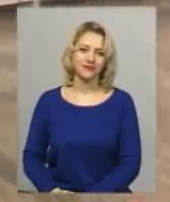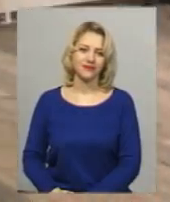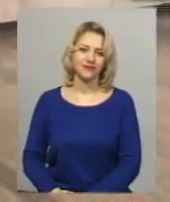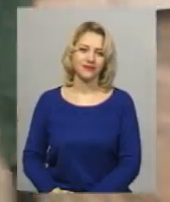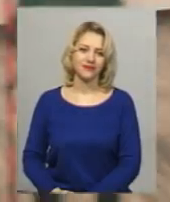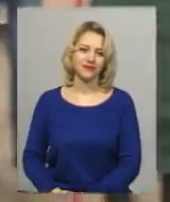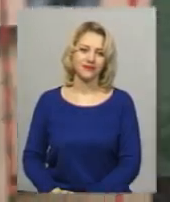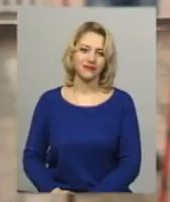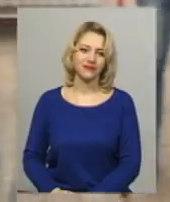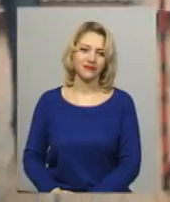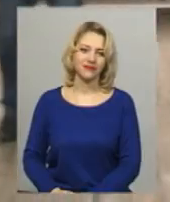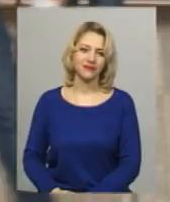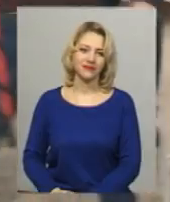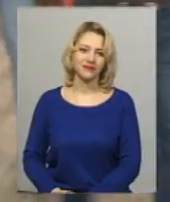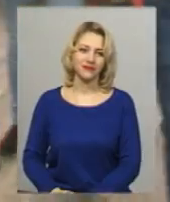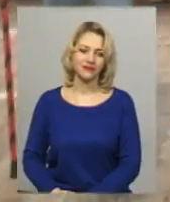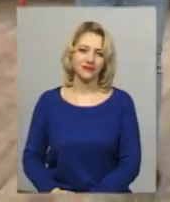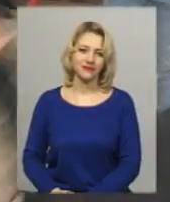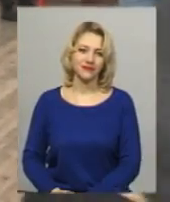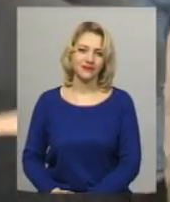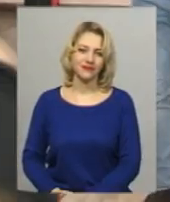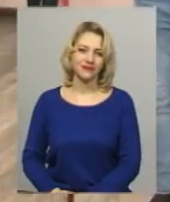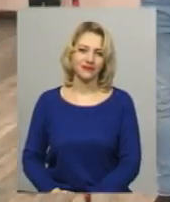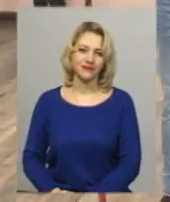Леся Боровець, Юрій Чорний. Новини Поділля Центр.